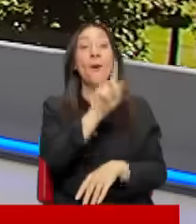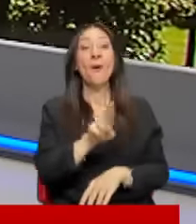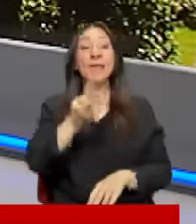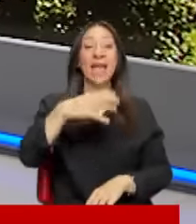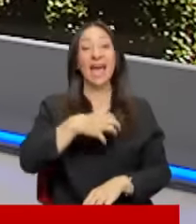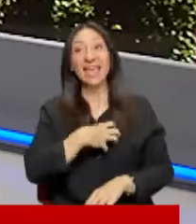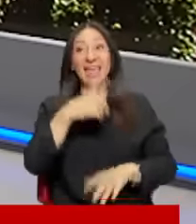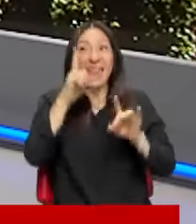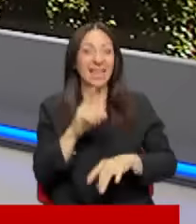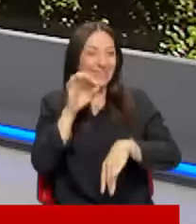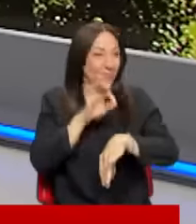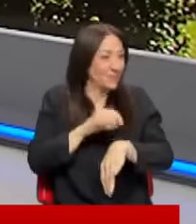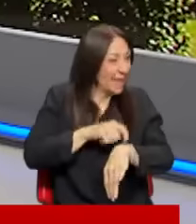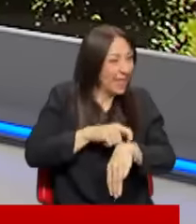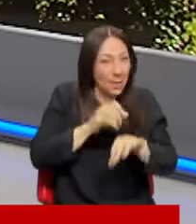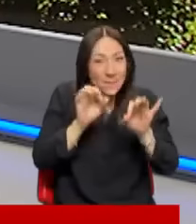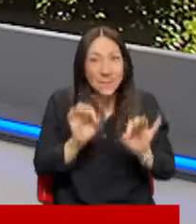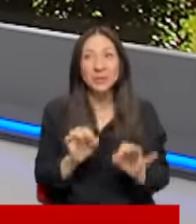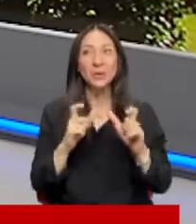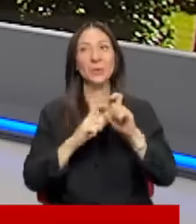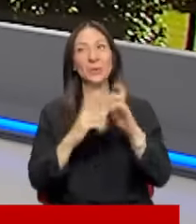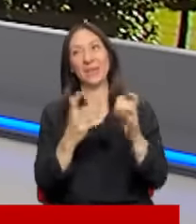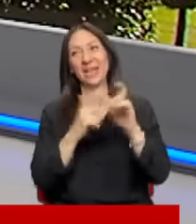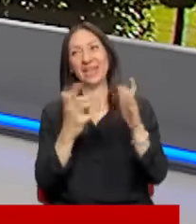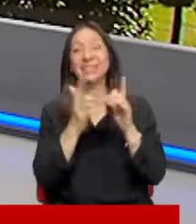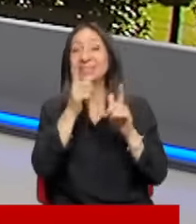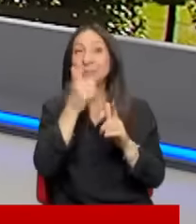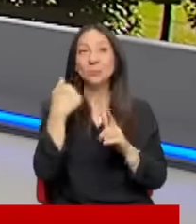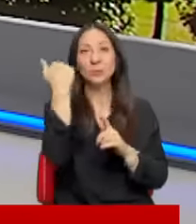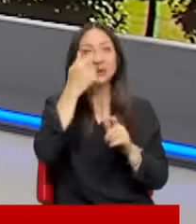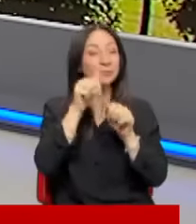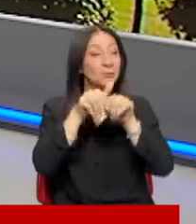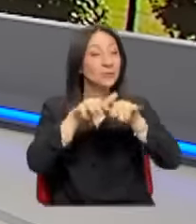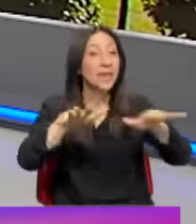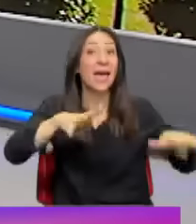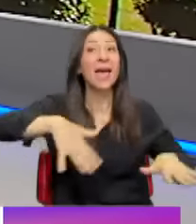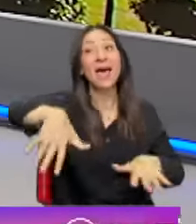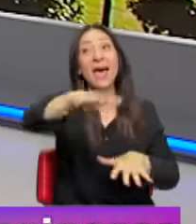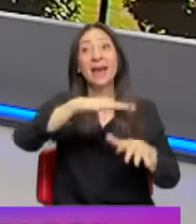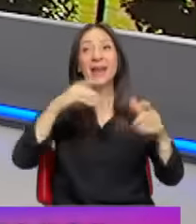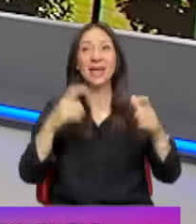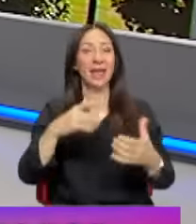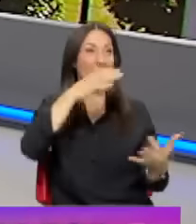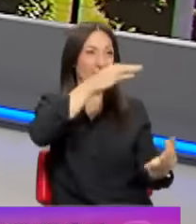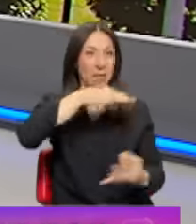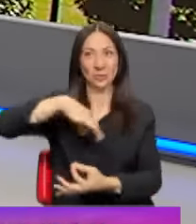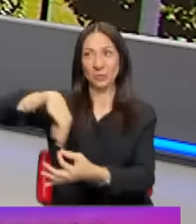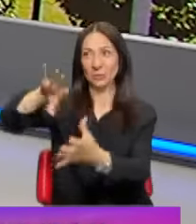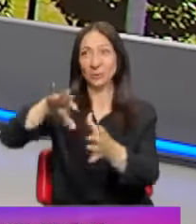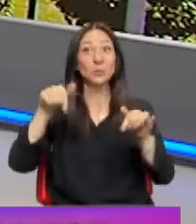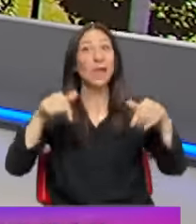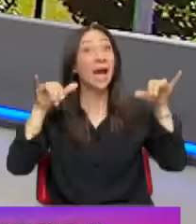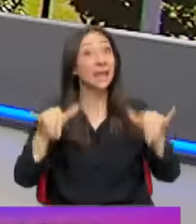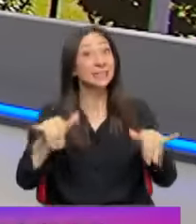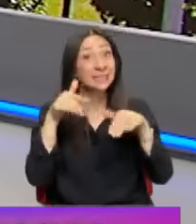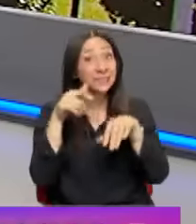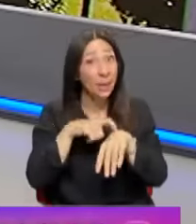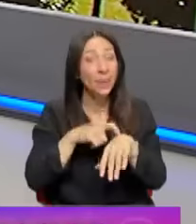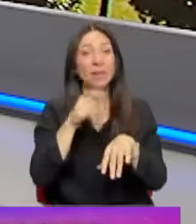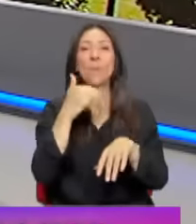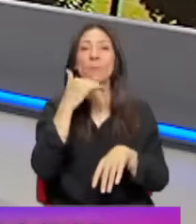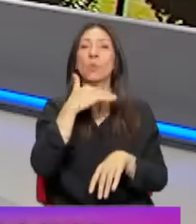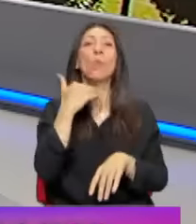Haziran'ın ilk saatlerinden. Günaydın dileklerimizi sesimizin, görüntümüzün ulaştığı her yere iletiyoruz. Bugün aynı zamanda Kurban